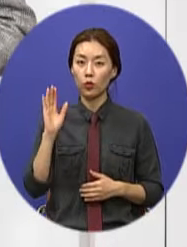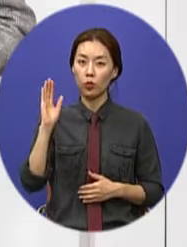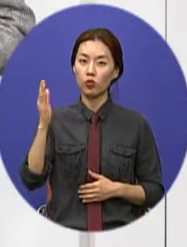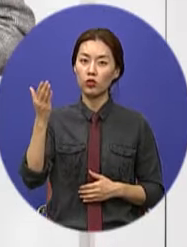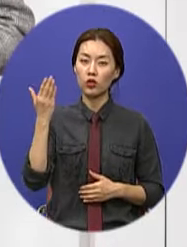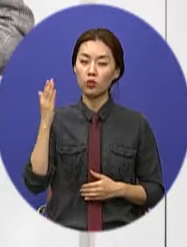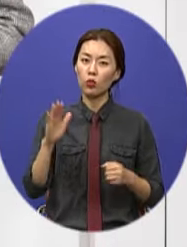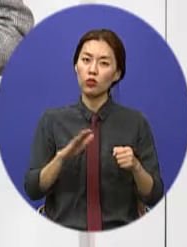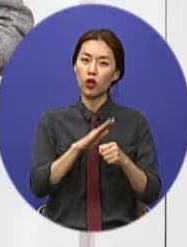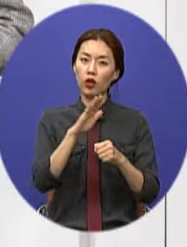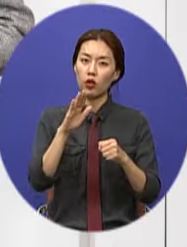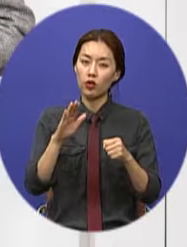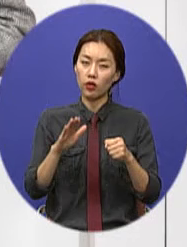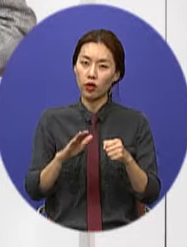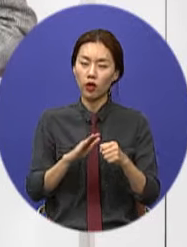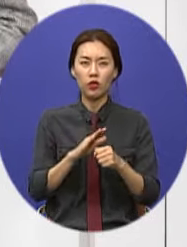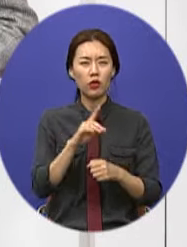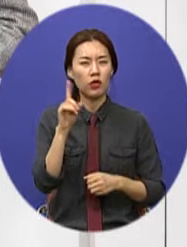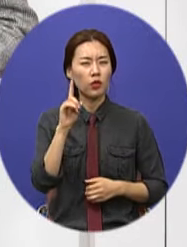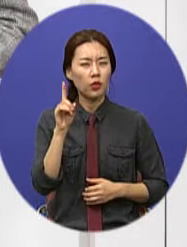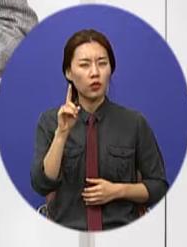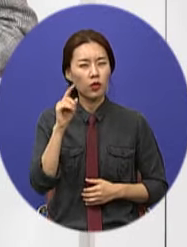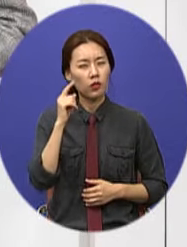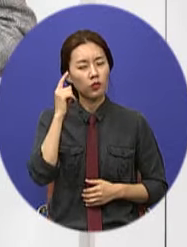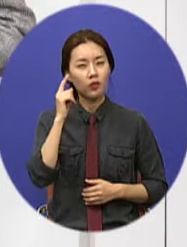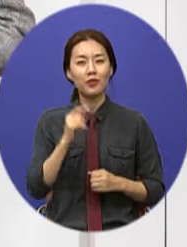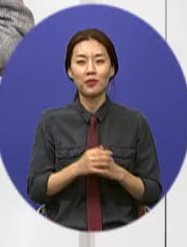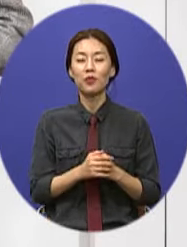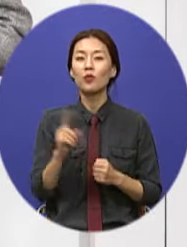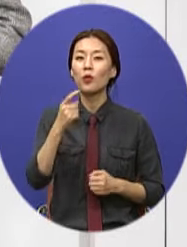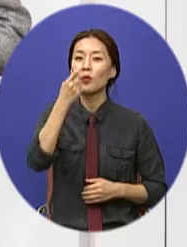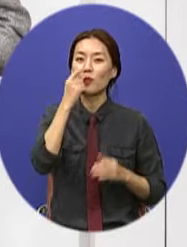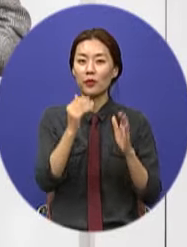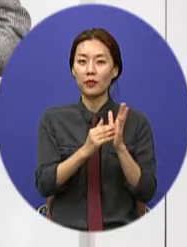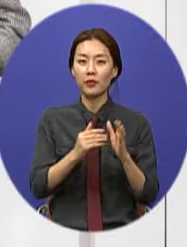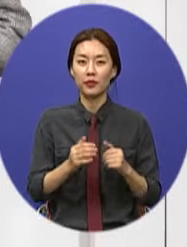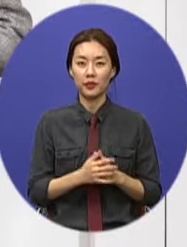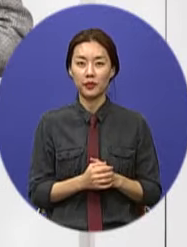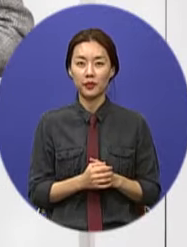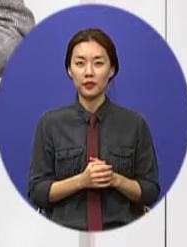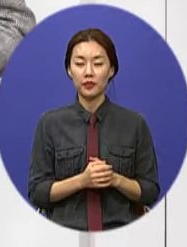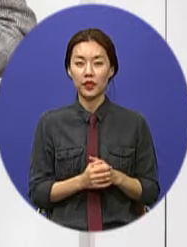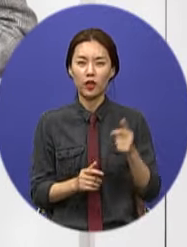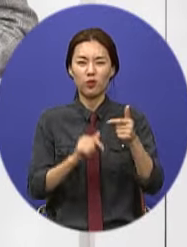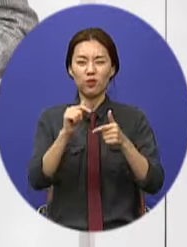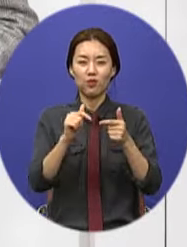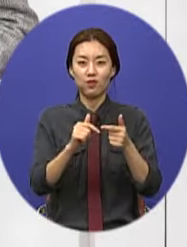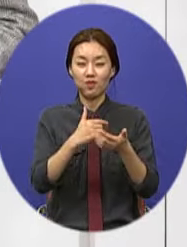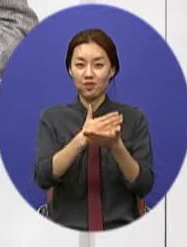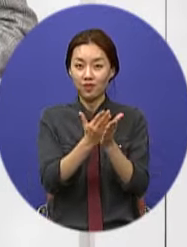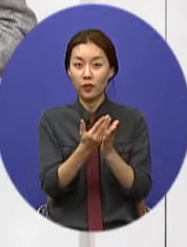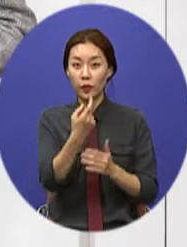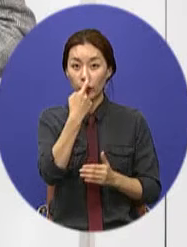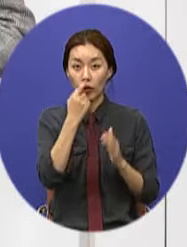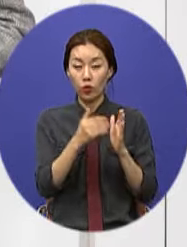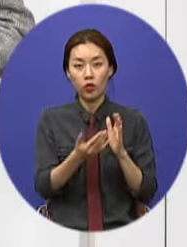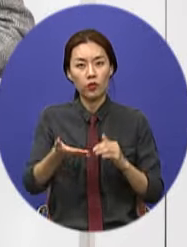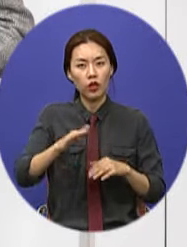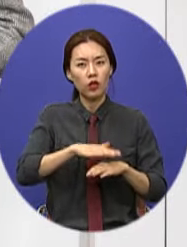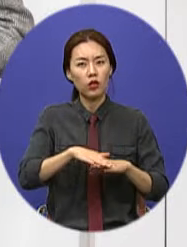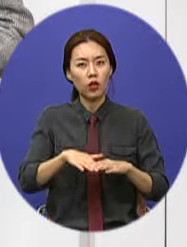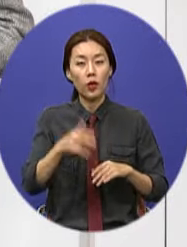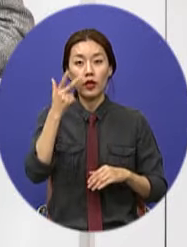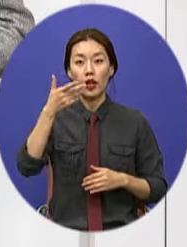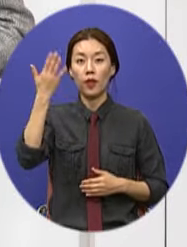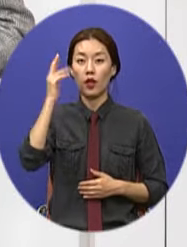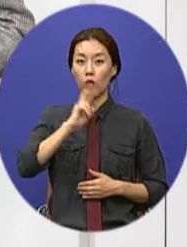모두 사랑님 모두 그거 배우고 네. 여러 가지 배우는데 그건 잘 옛날 노래